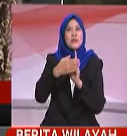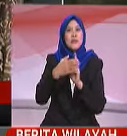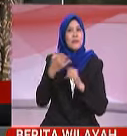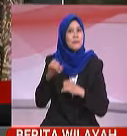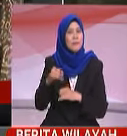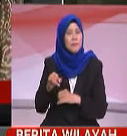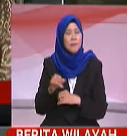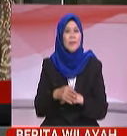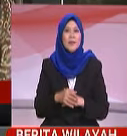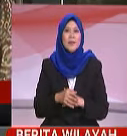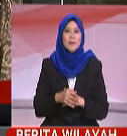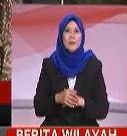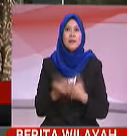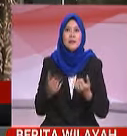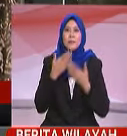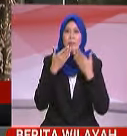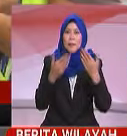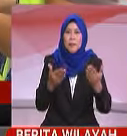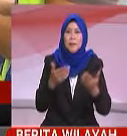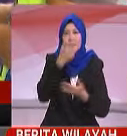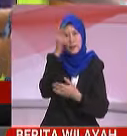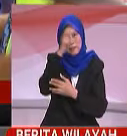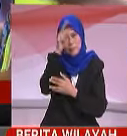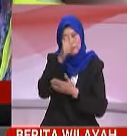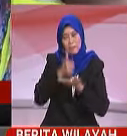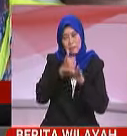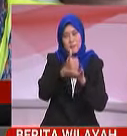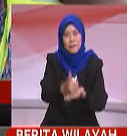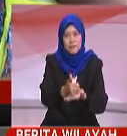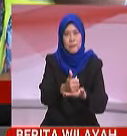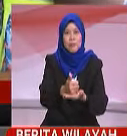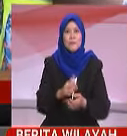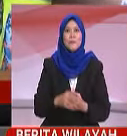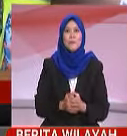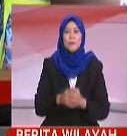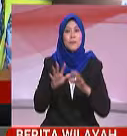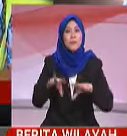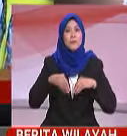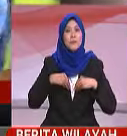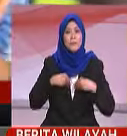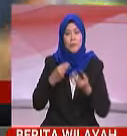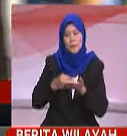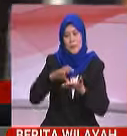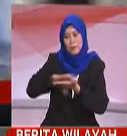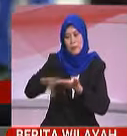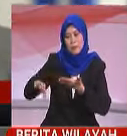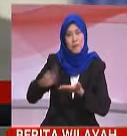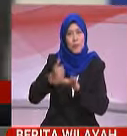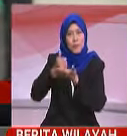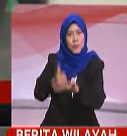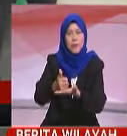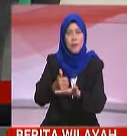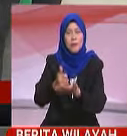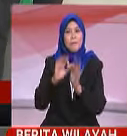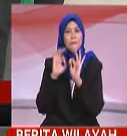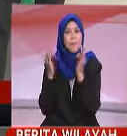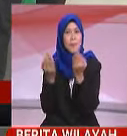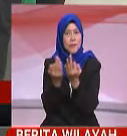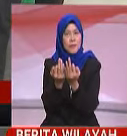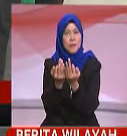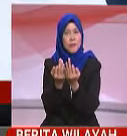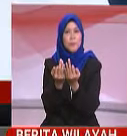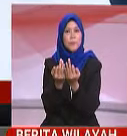kerajaan atas bantuan Beliau berkata demikian selepas menerima cek bantuan untuk war is pesakit qobid